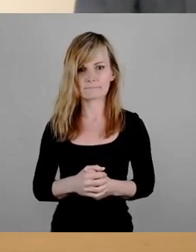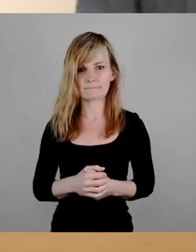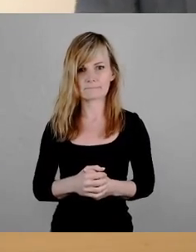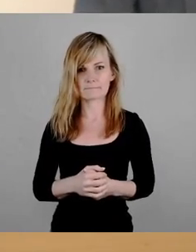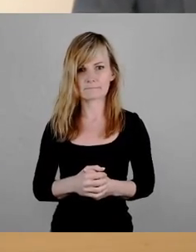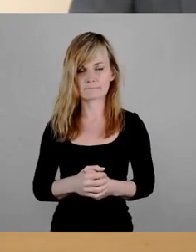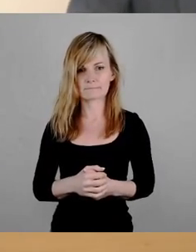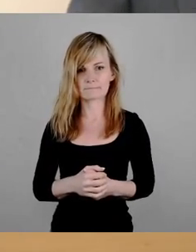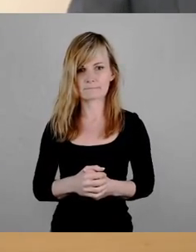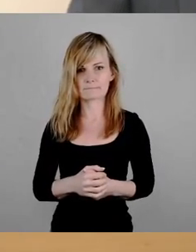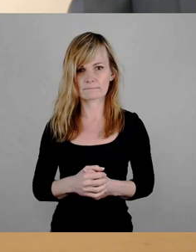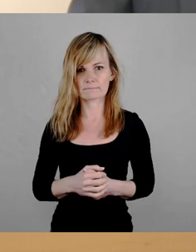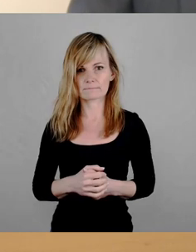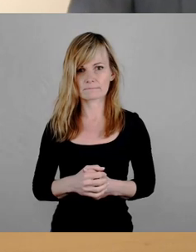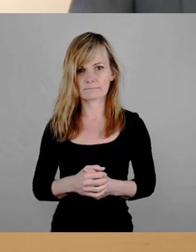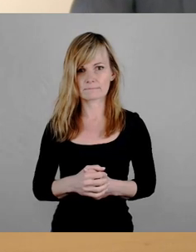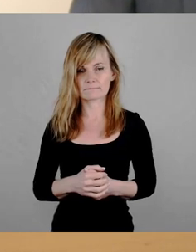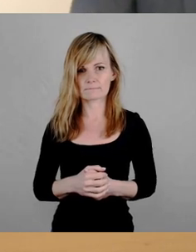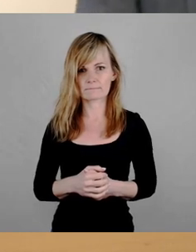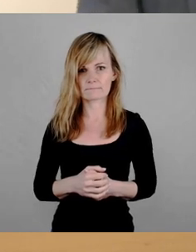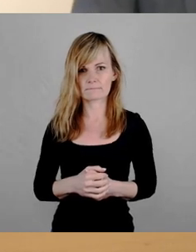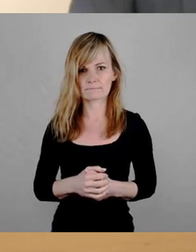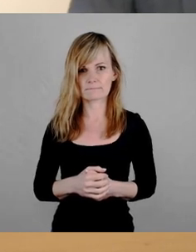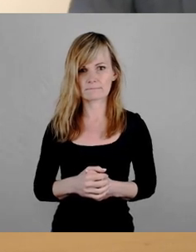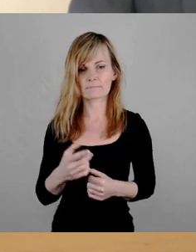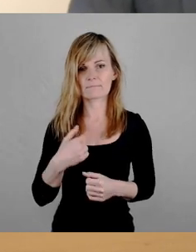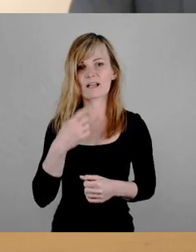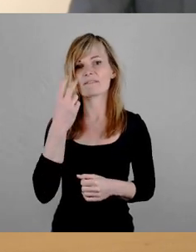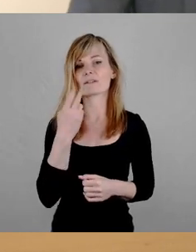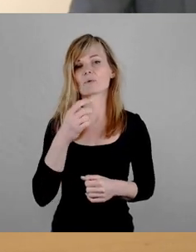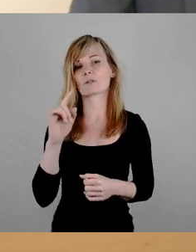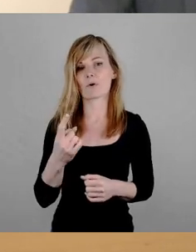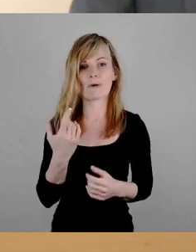schwierig. Also, dann versuche ich nochmal